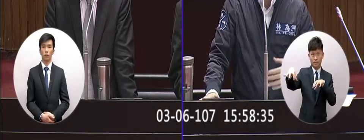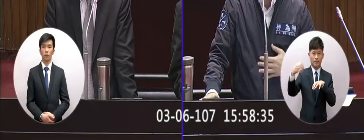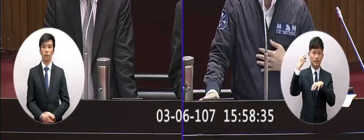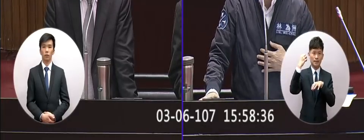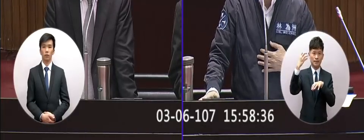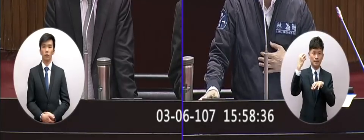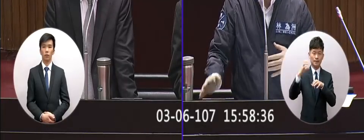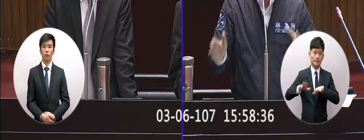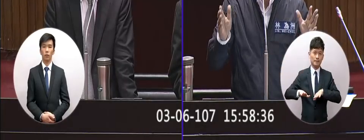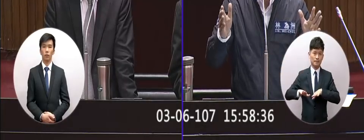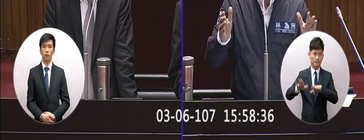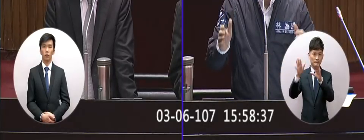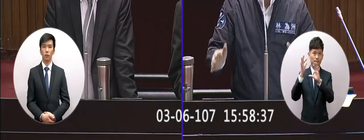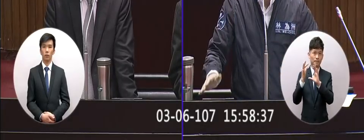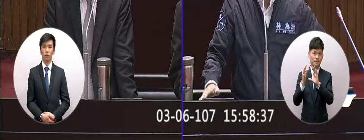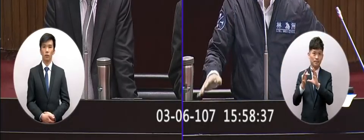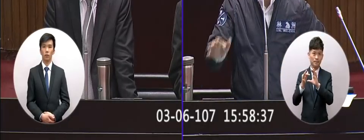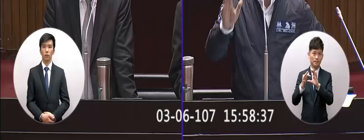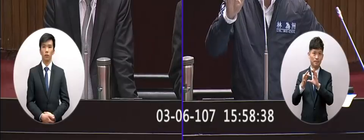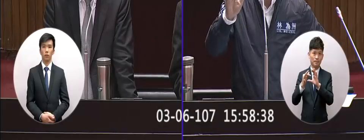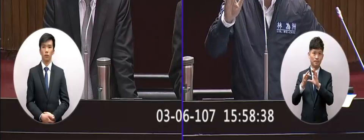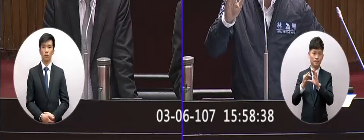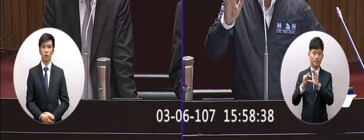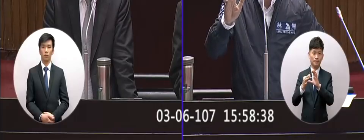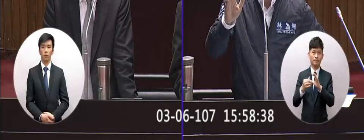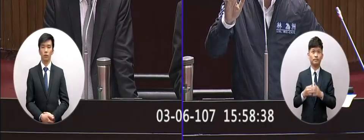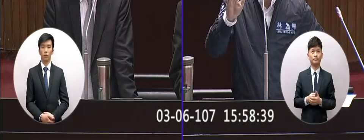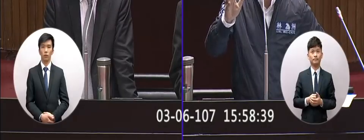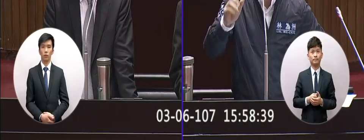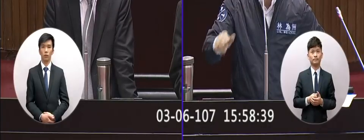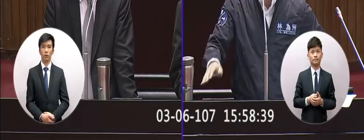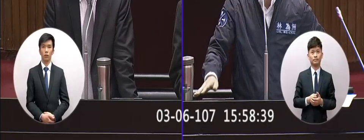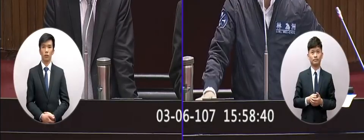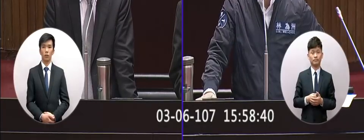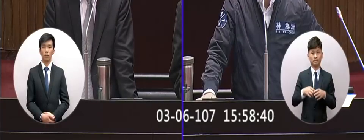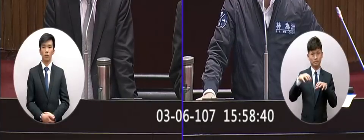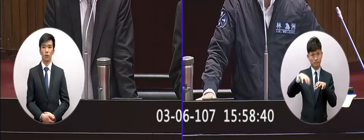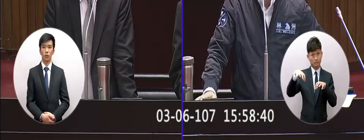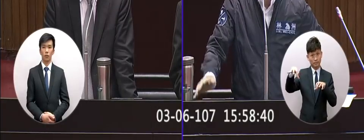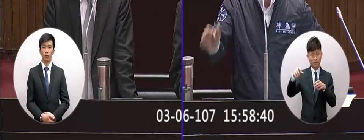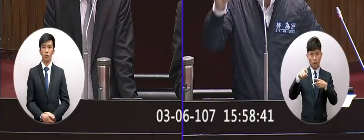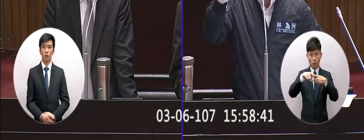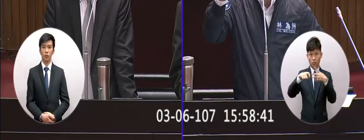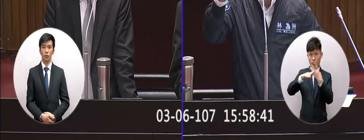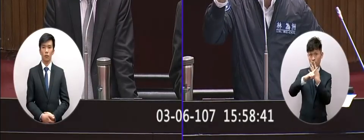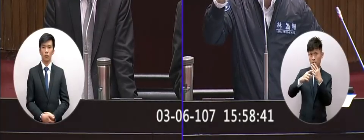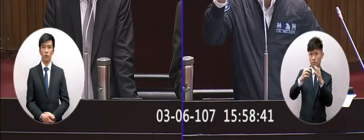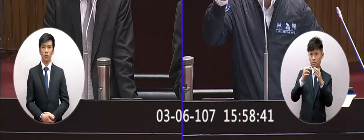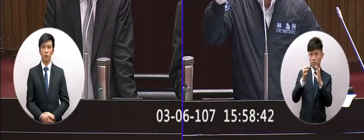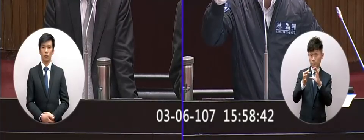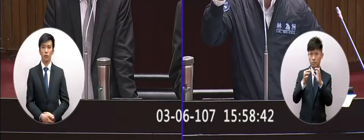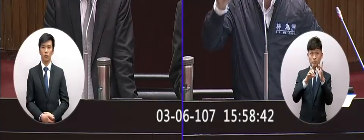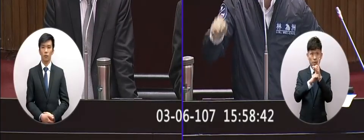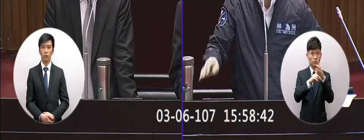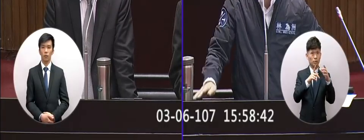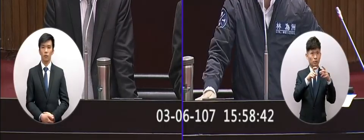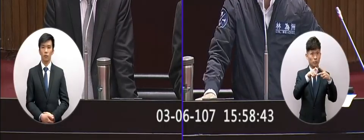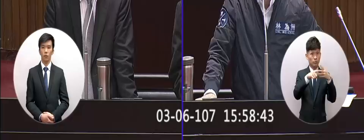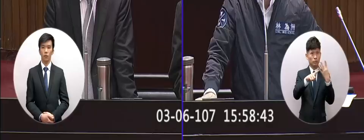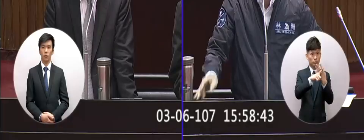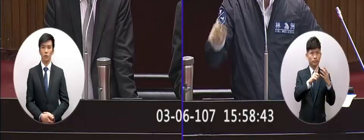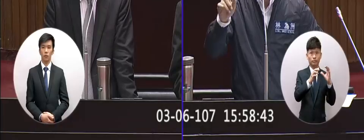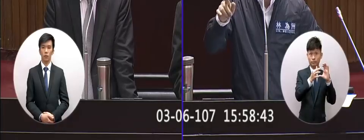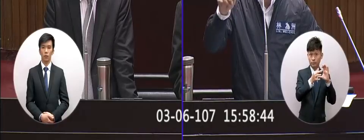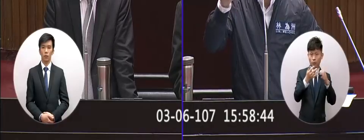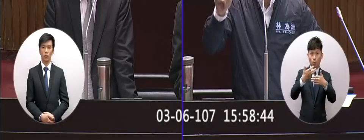新兴地区，那个地区刚好有几个重要的工业区，包括新竹工业区，也就是湖口工